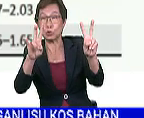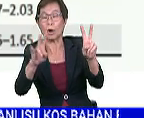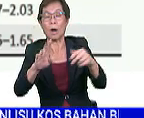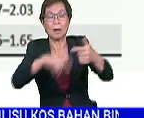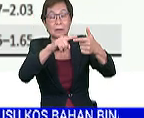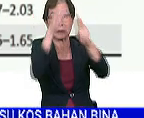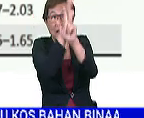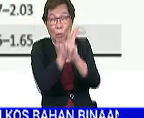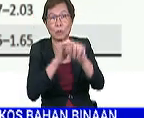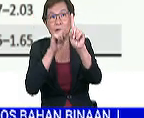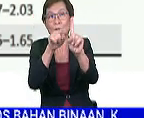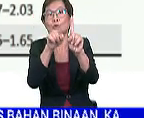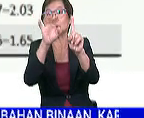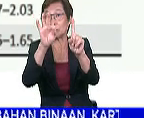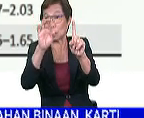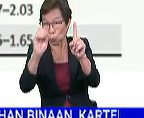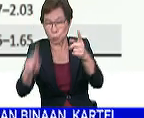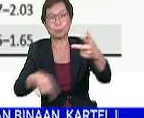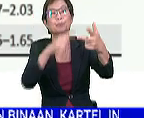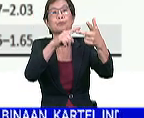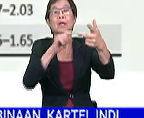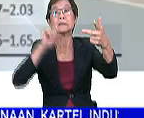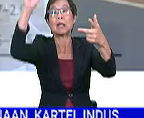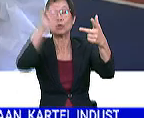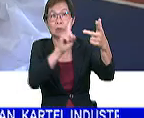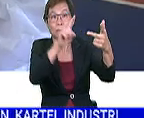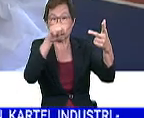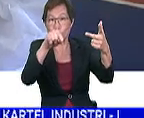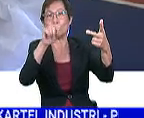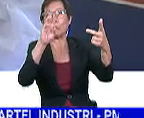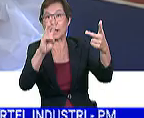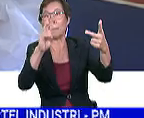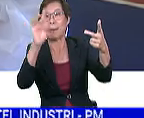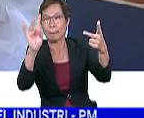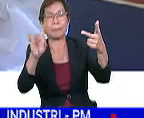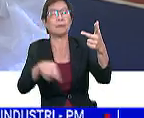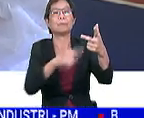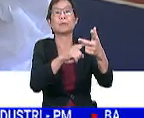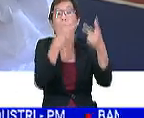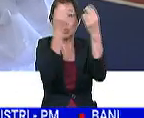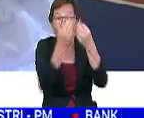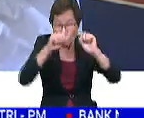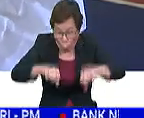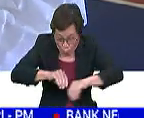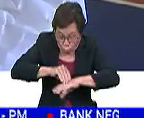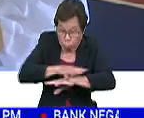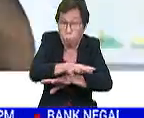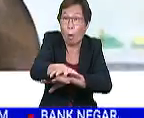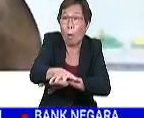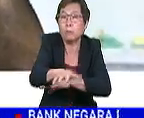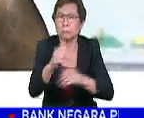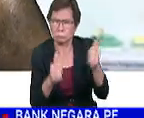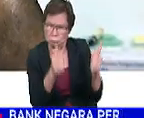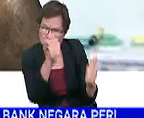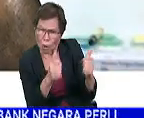diikuti Sarawak 1.90 dan Sabah 1.68 kadar keboleh jangkitan menentukan